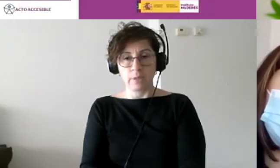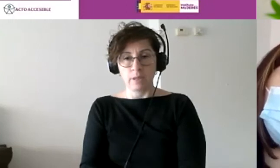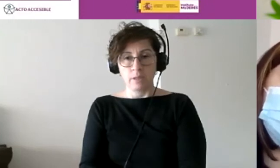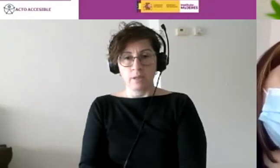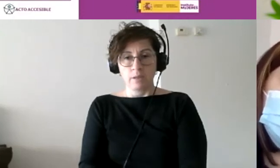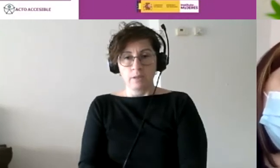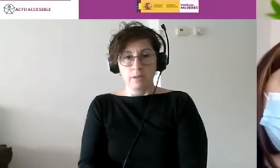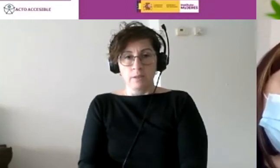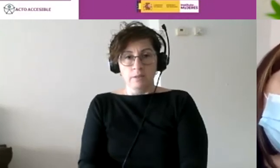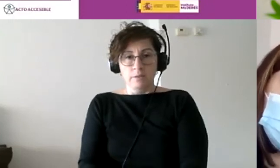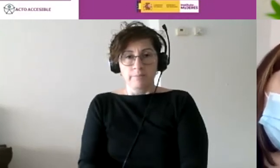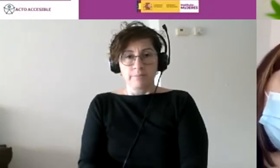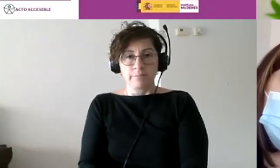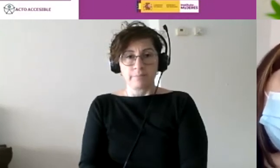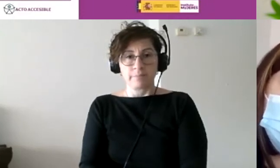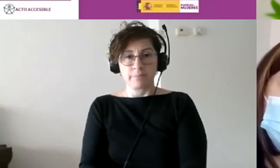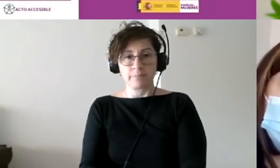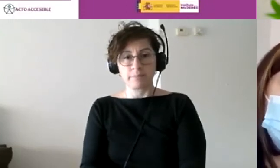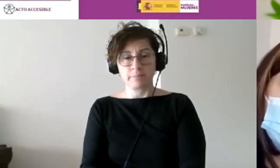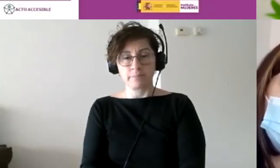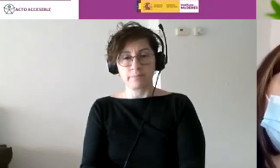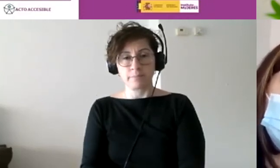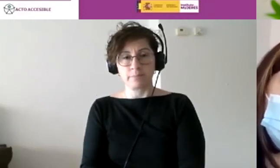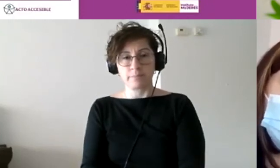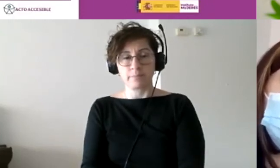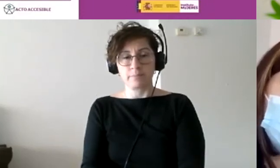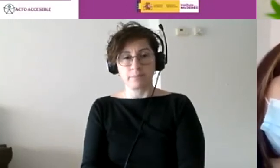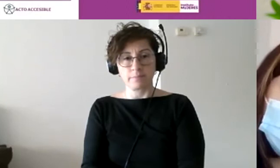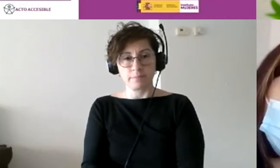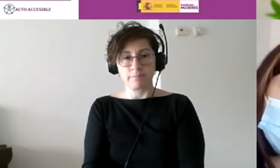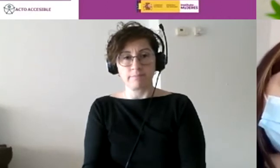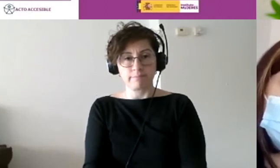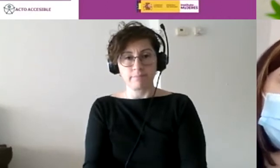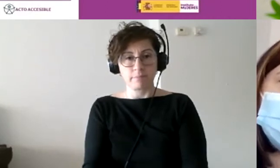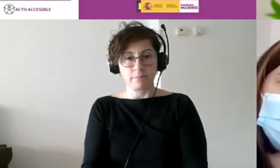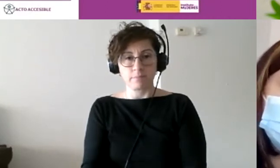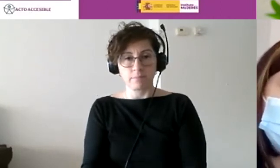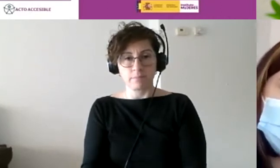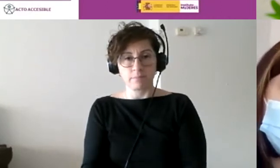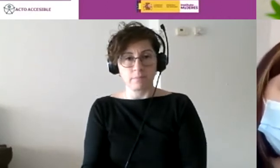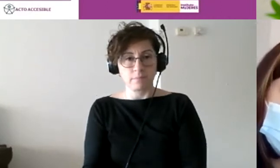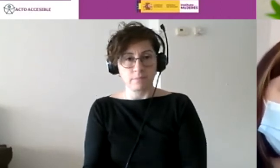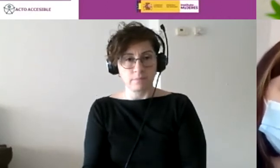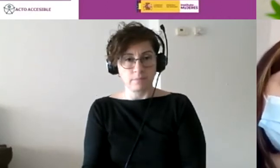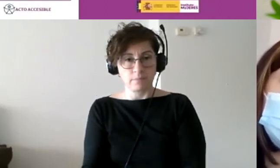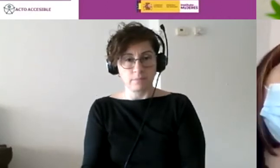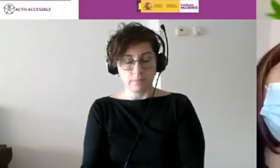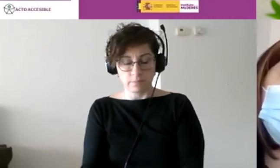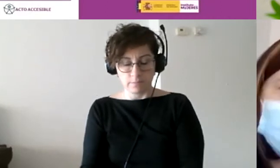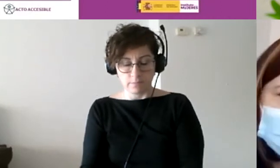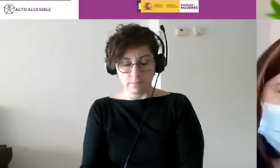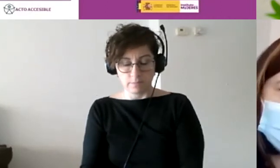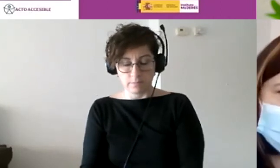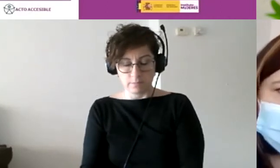поряд. Це жінка, біженка з України, вона вже в новому стані, це навіть не 2014 рік,